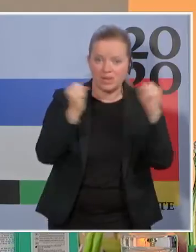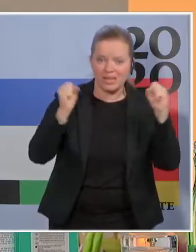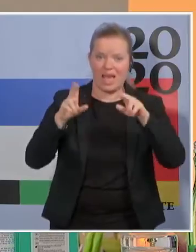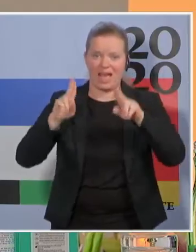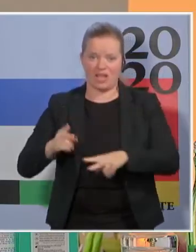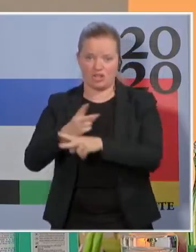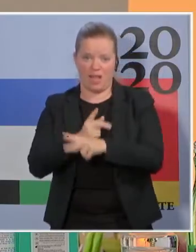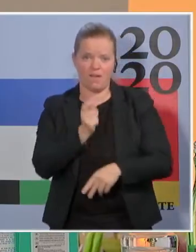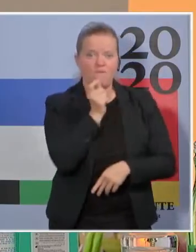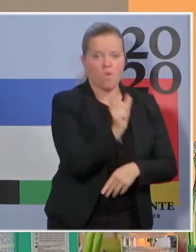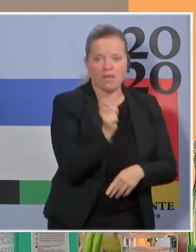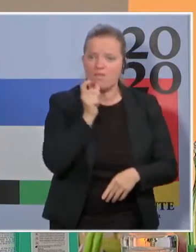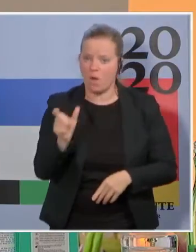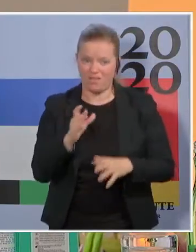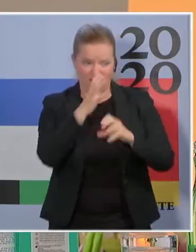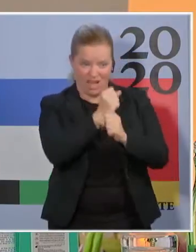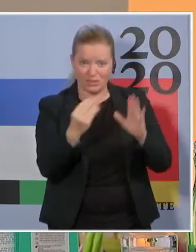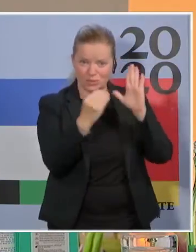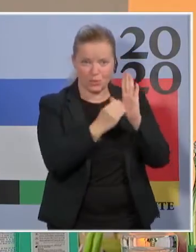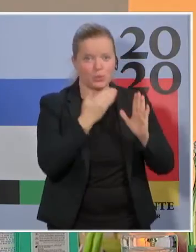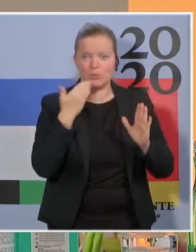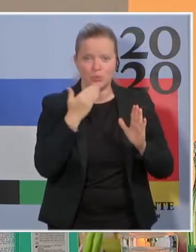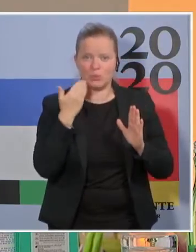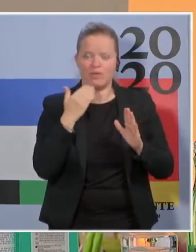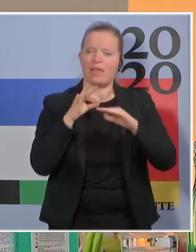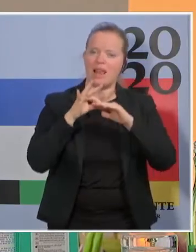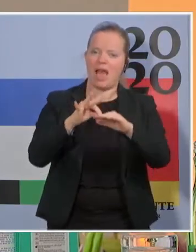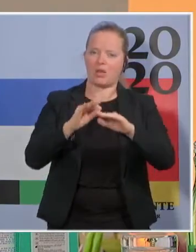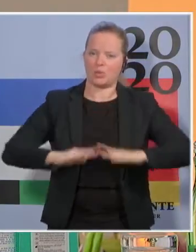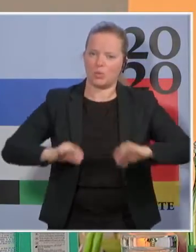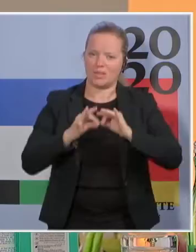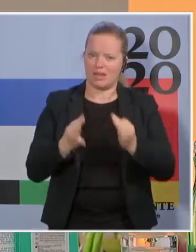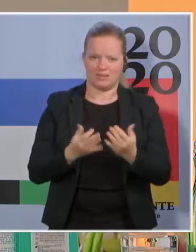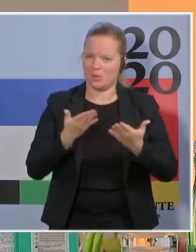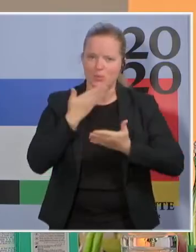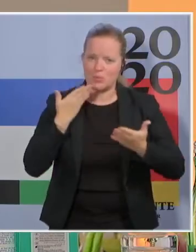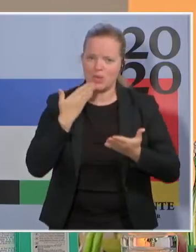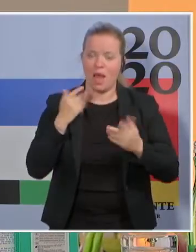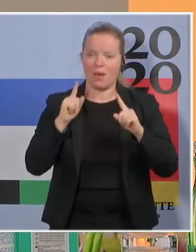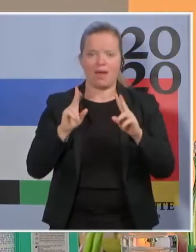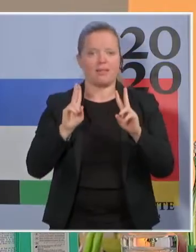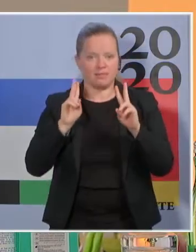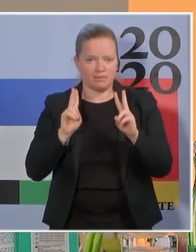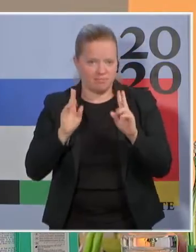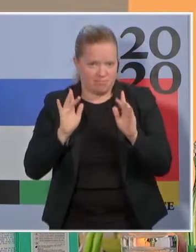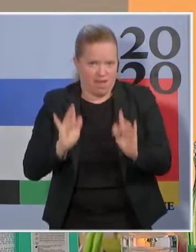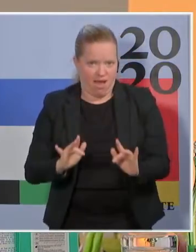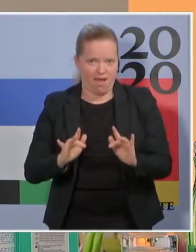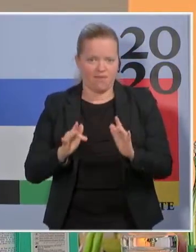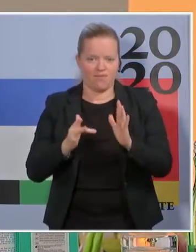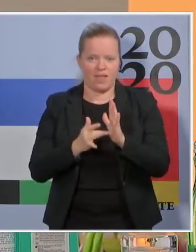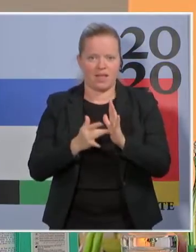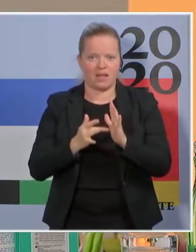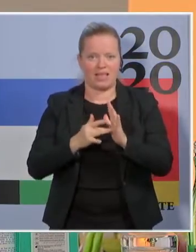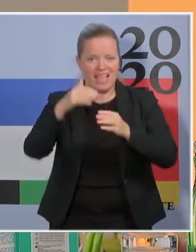genannt in der Verfassung als leitende Grundsätze. Dass sie aber solche sind, ergibt sich zweifelsfrei aus